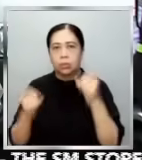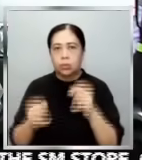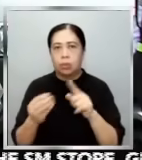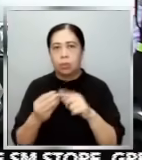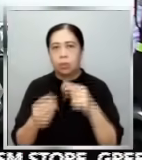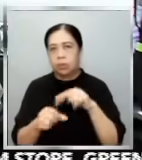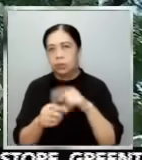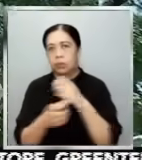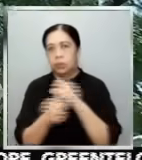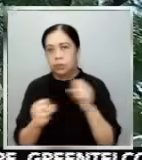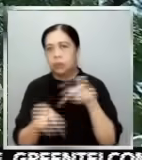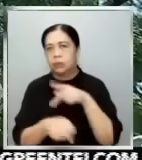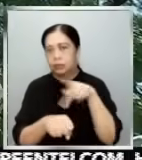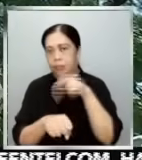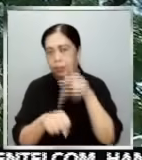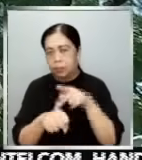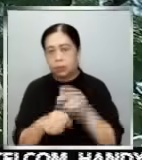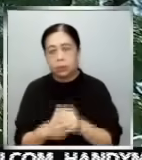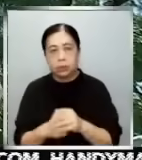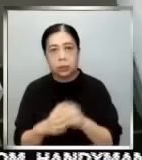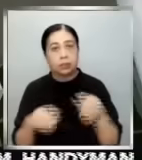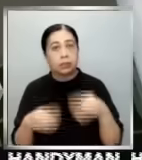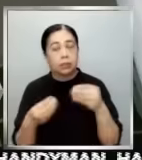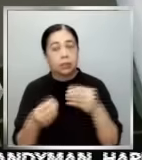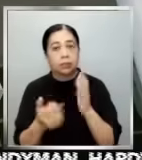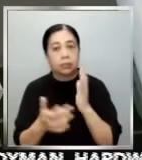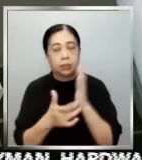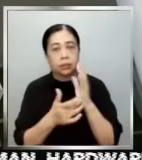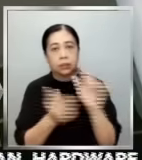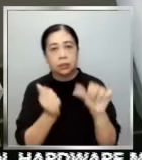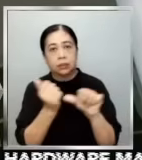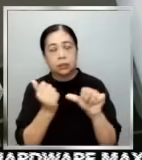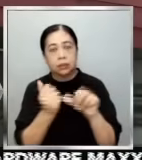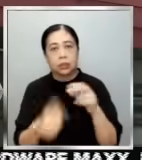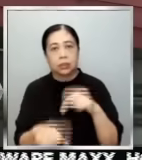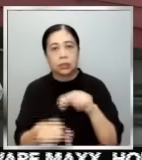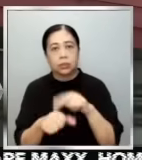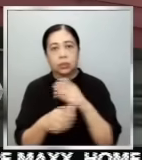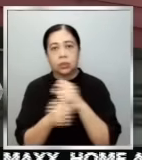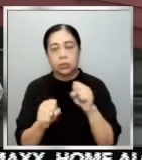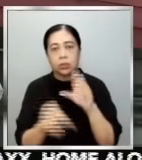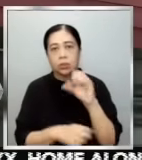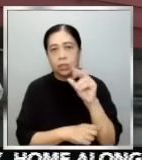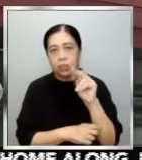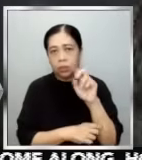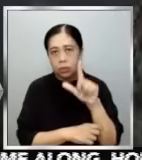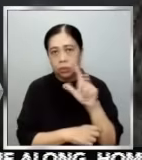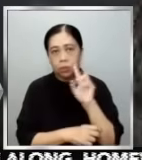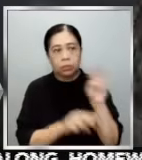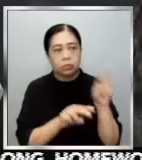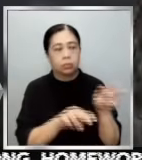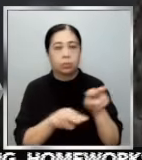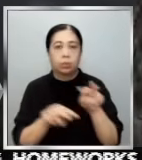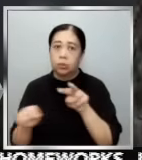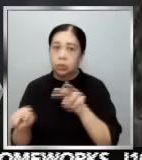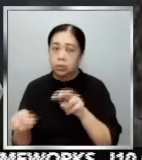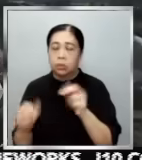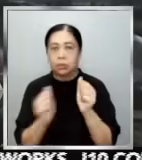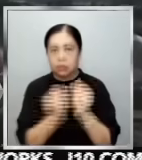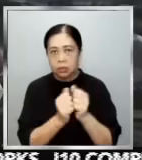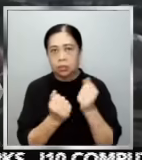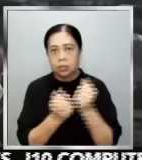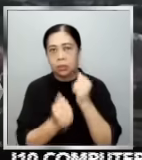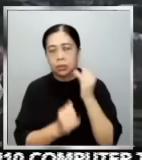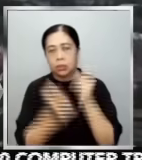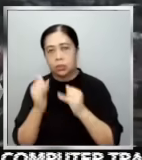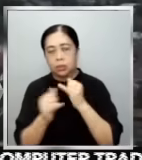bansa magbibigay naman ng technical assistance ang National Security council at magmo-monitor din sila katuwang ng National Security